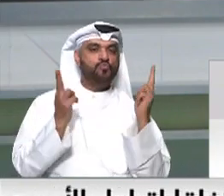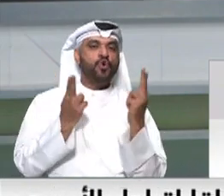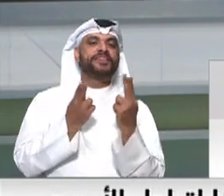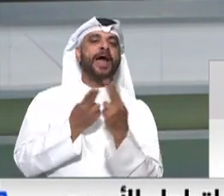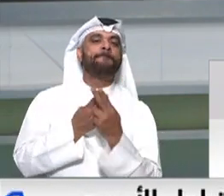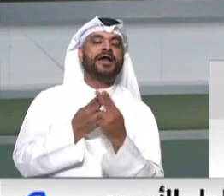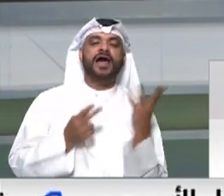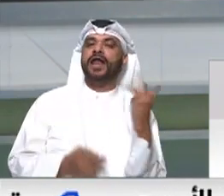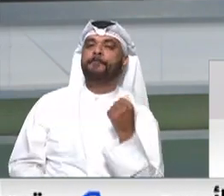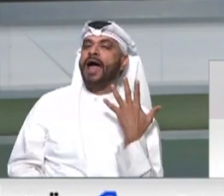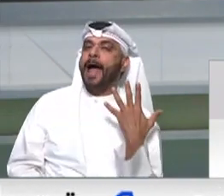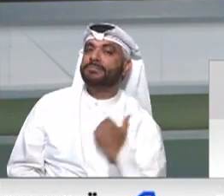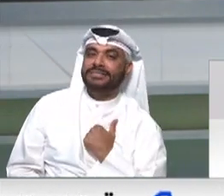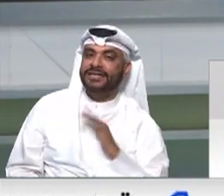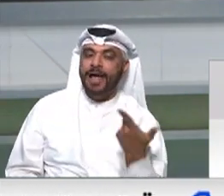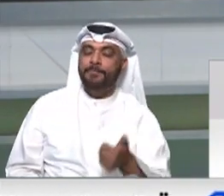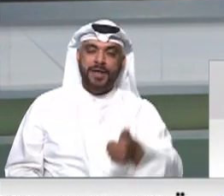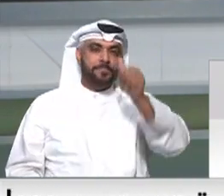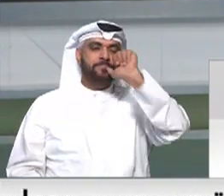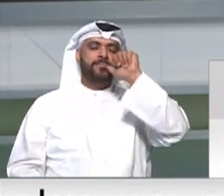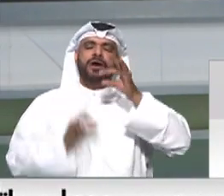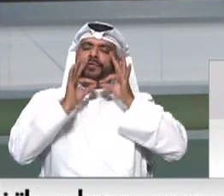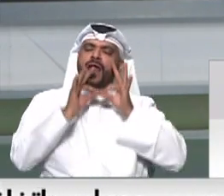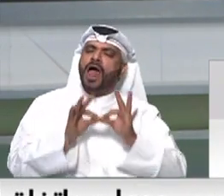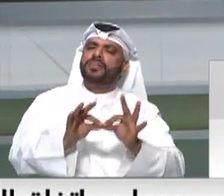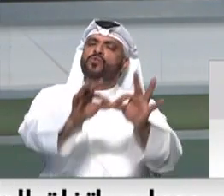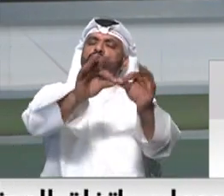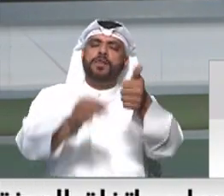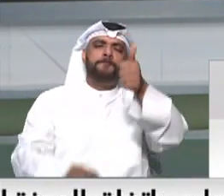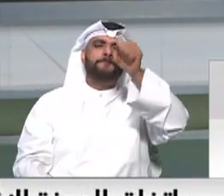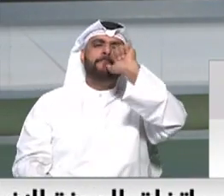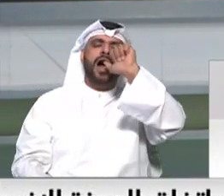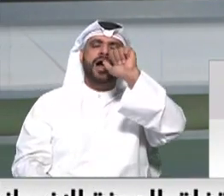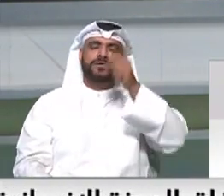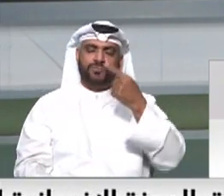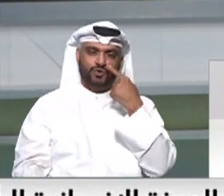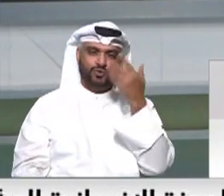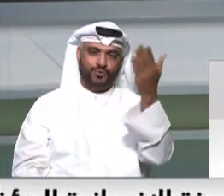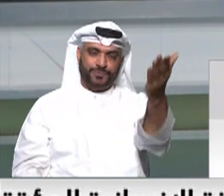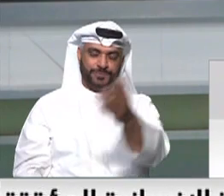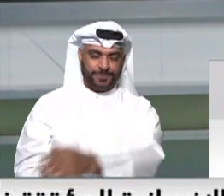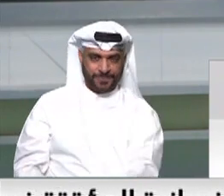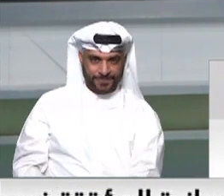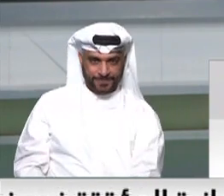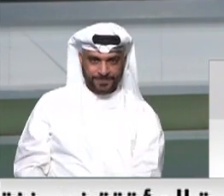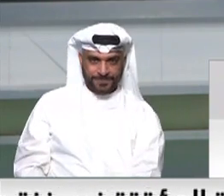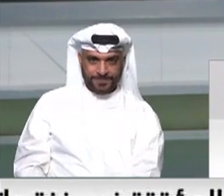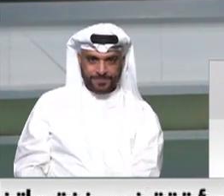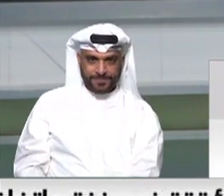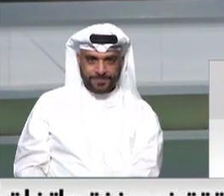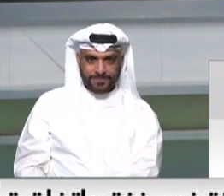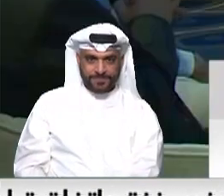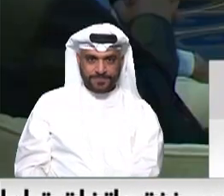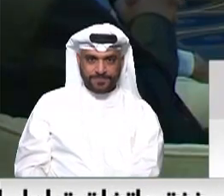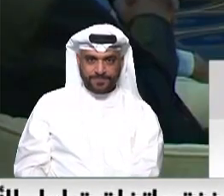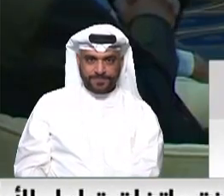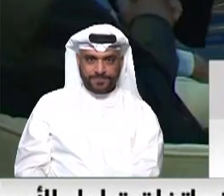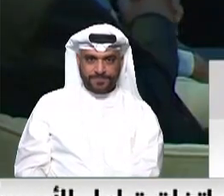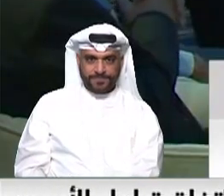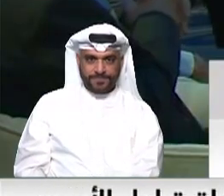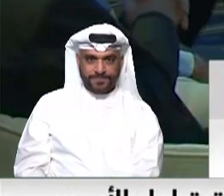شعار التنمية المستدامة في المنطقة العربية. فلنتابع وياكم هذا التقرير.